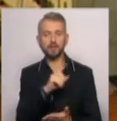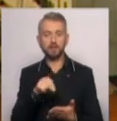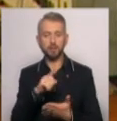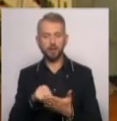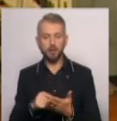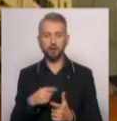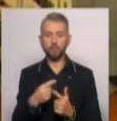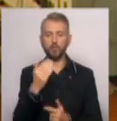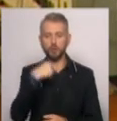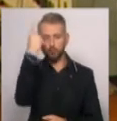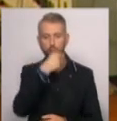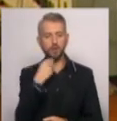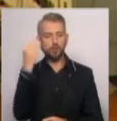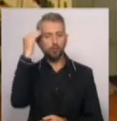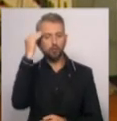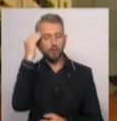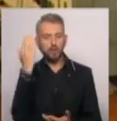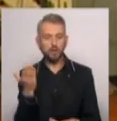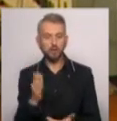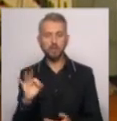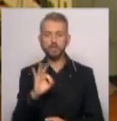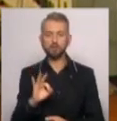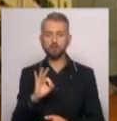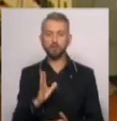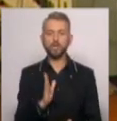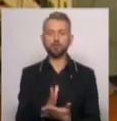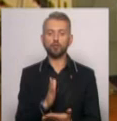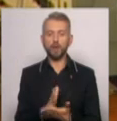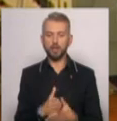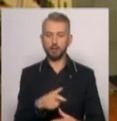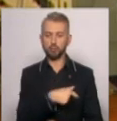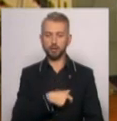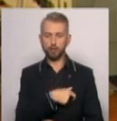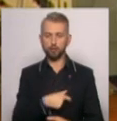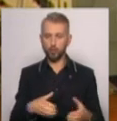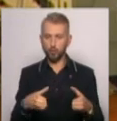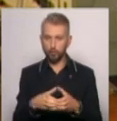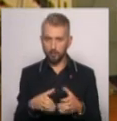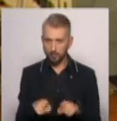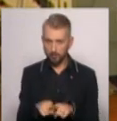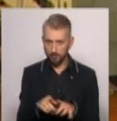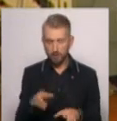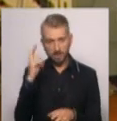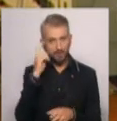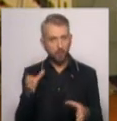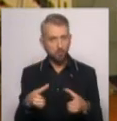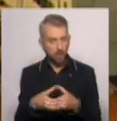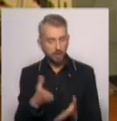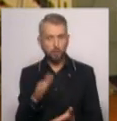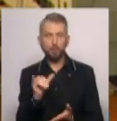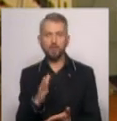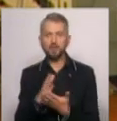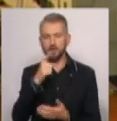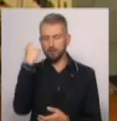ваші особисті думки чи точки зору з приводу існування депутатської групи «Київська команда». Можливо, у вас є питання особисті саме